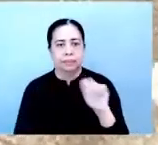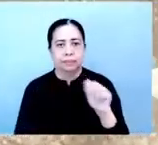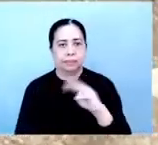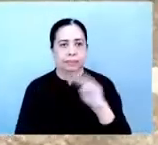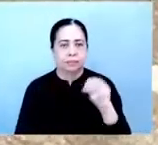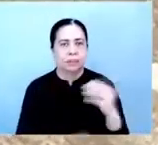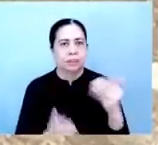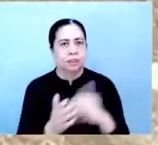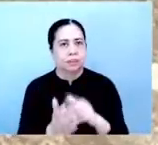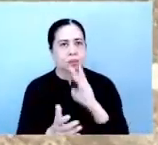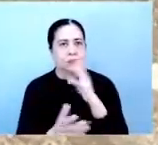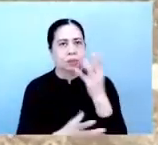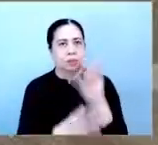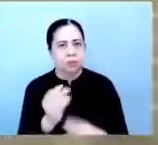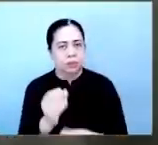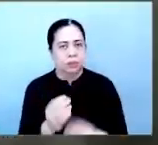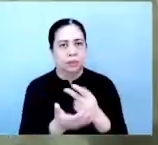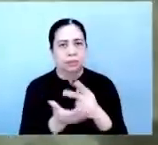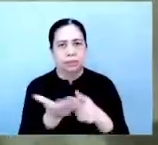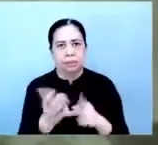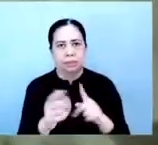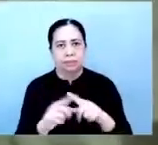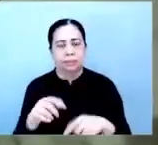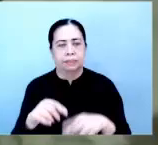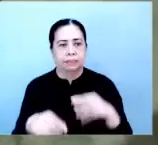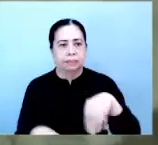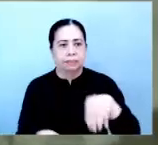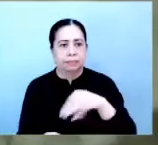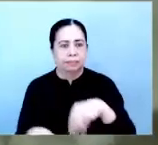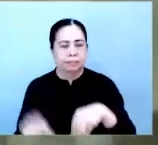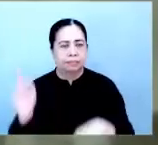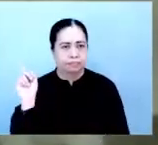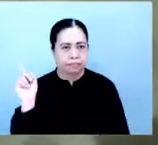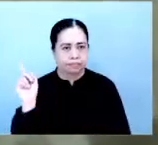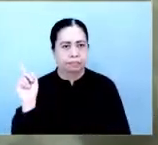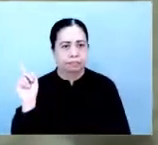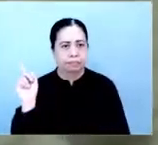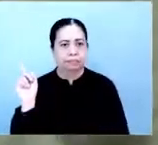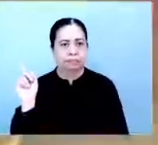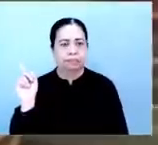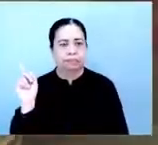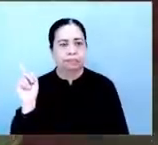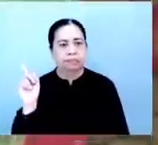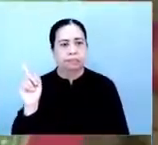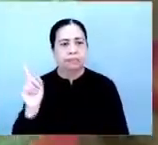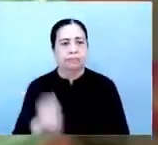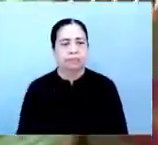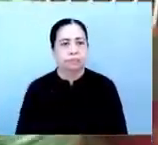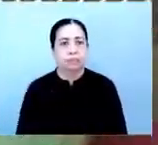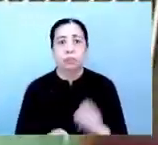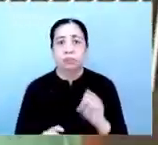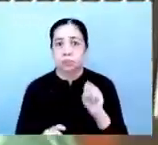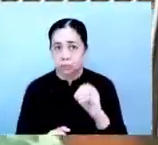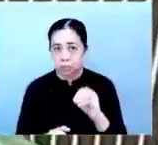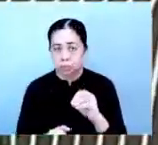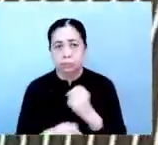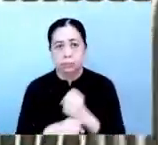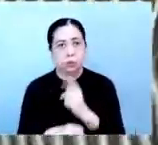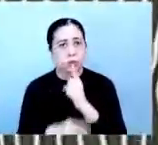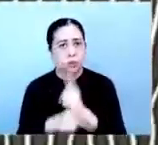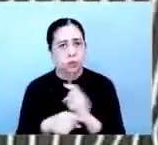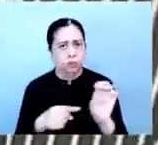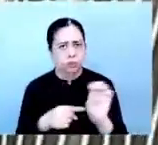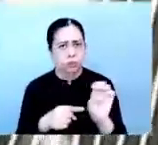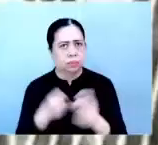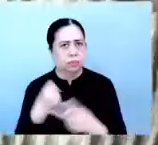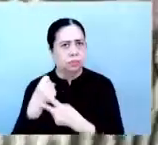ang water interruption sa ilang bahagi ng Mandaluyong sa Biyernes ng gabi hanggang Sabado ng madaling araw. Kaya naman, tiyaking may nakaimbak ng